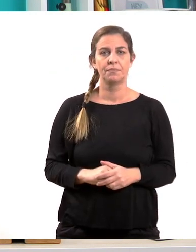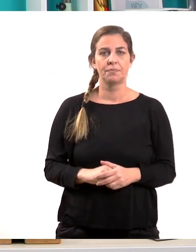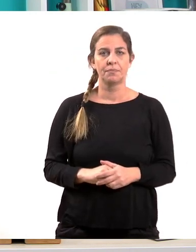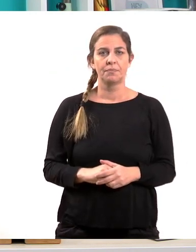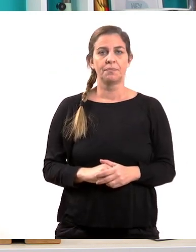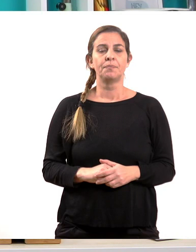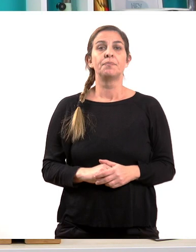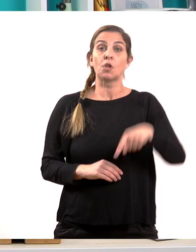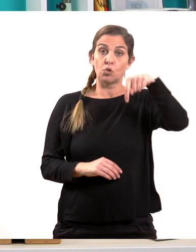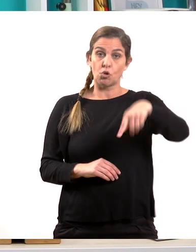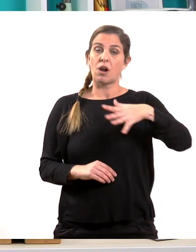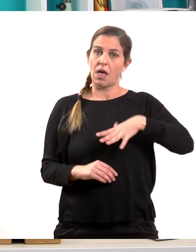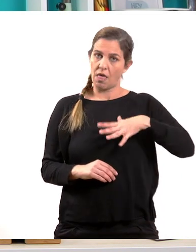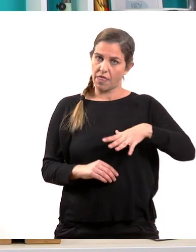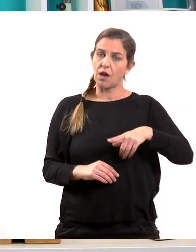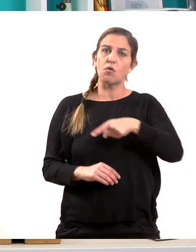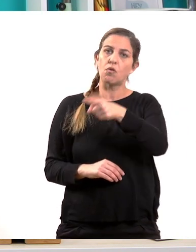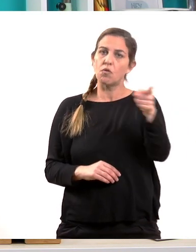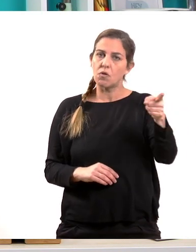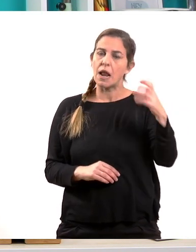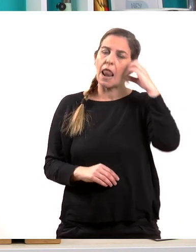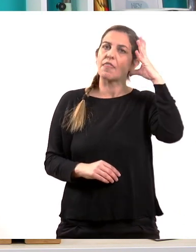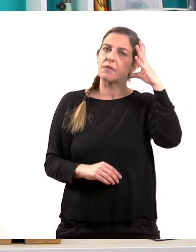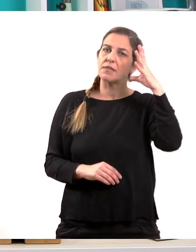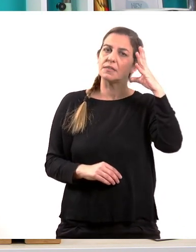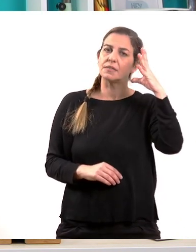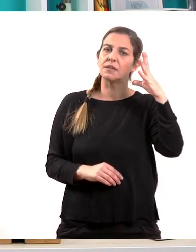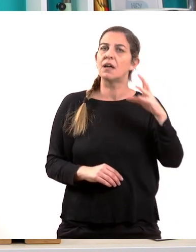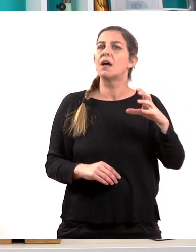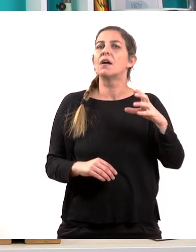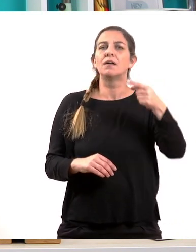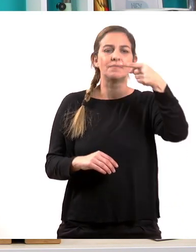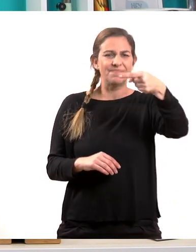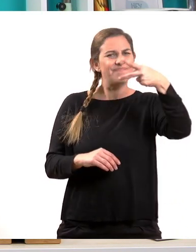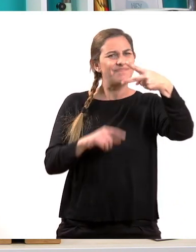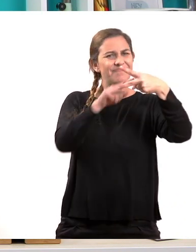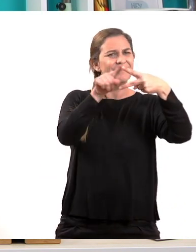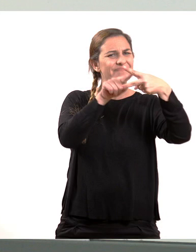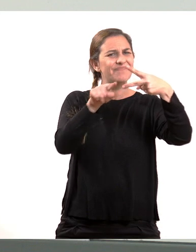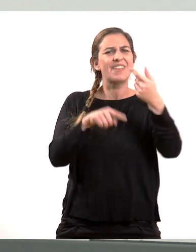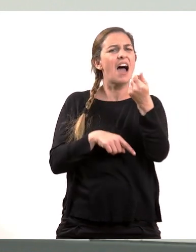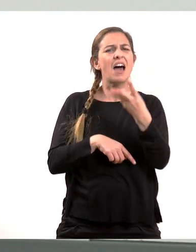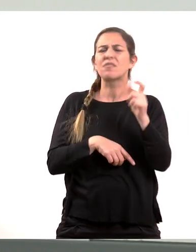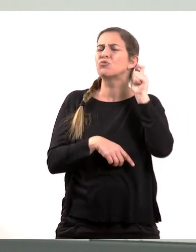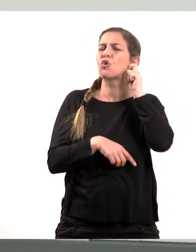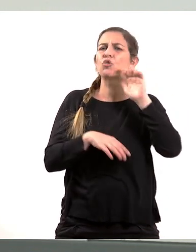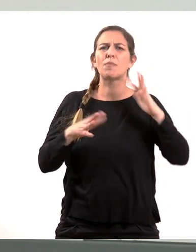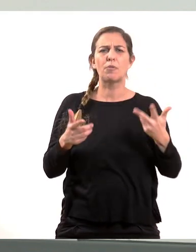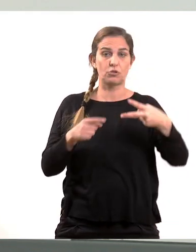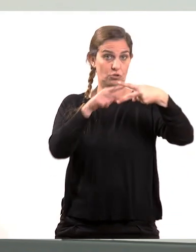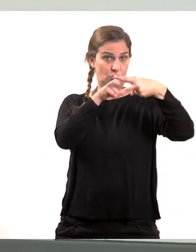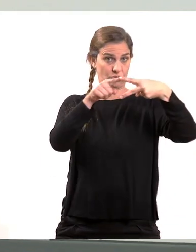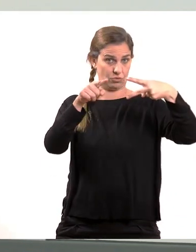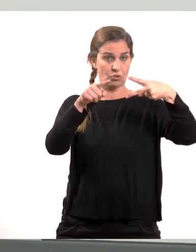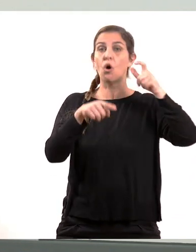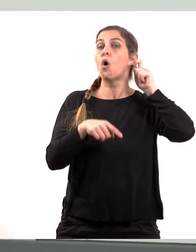Θέλω τώρα να σας θυμίσω κιόλας ή να μου το πείτε εσείς. Πώς λέμε τους όρους της πρόσθεσης? Ο πρώτος αριθμός είναι